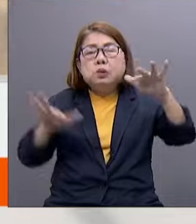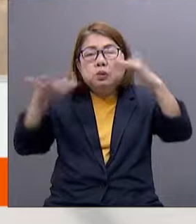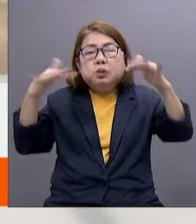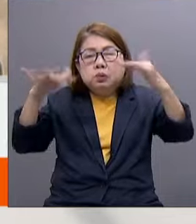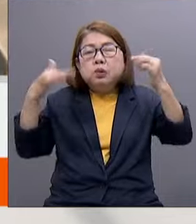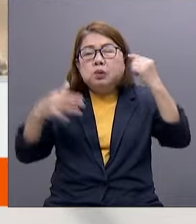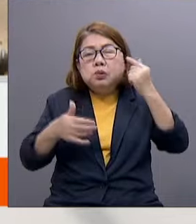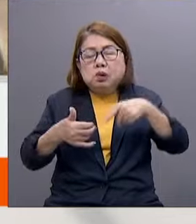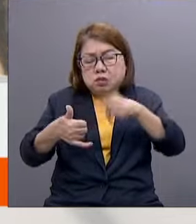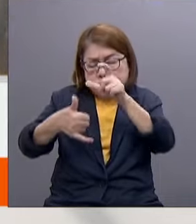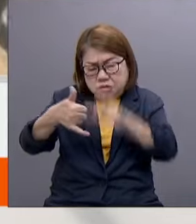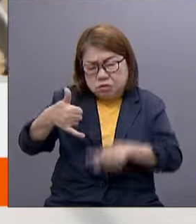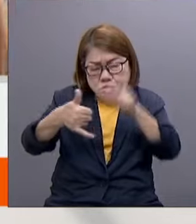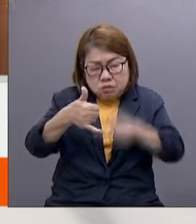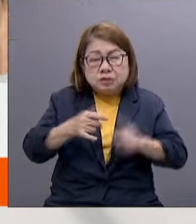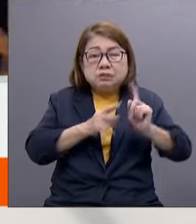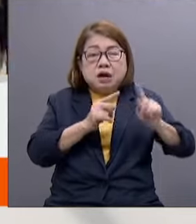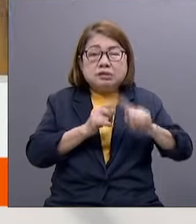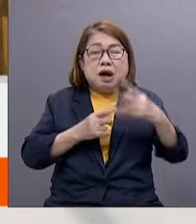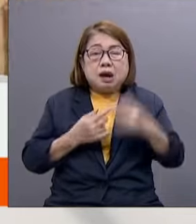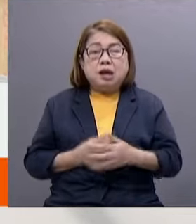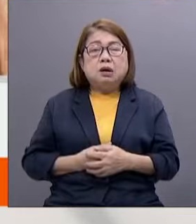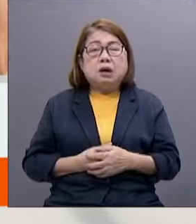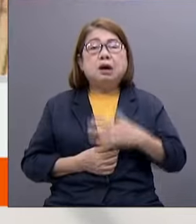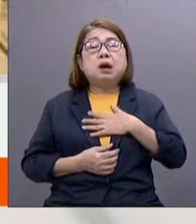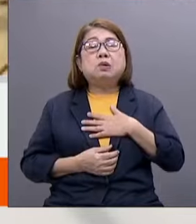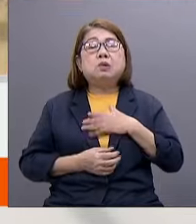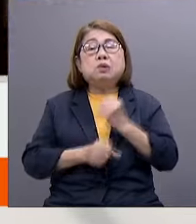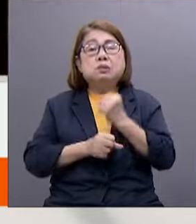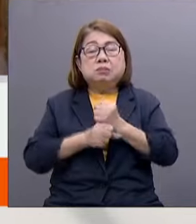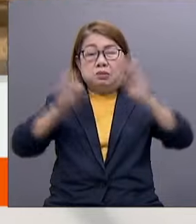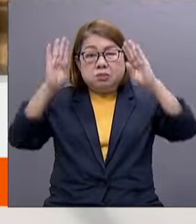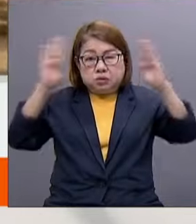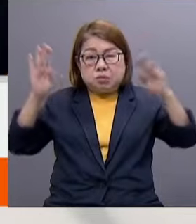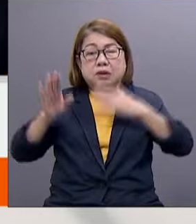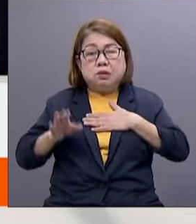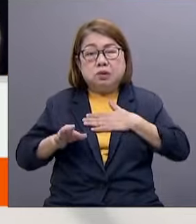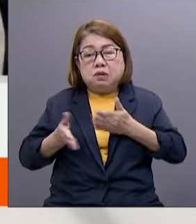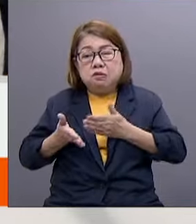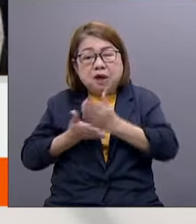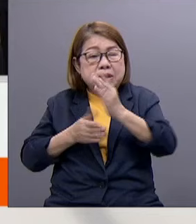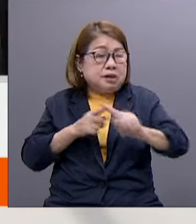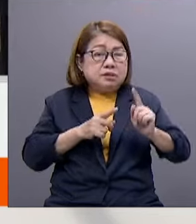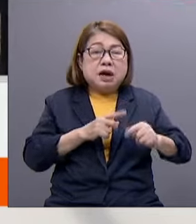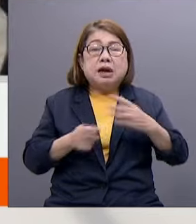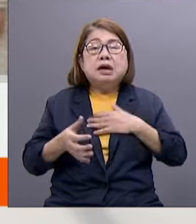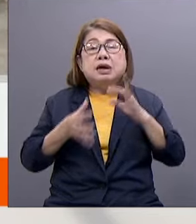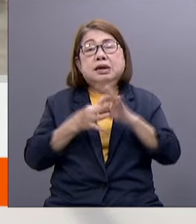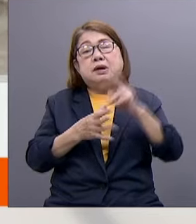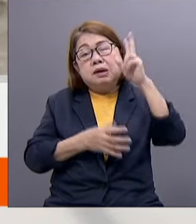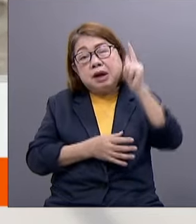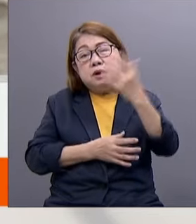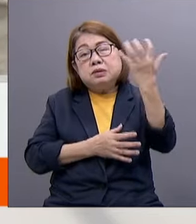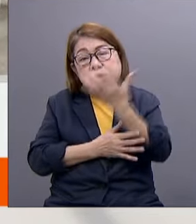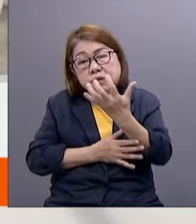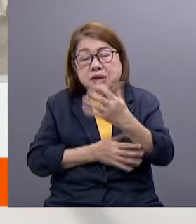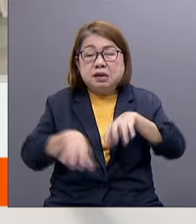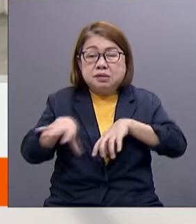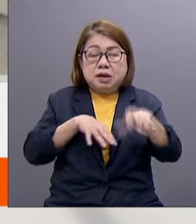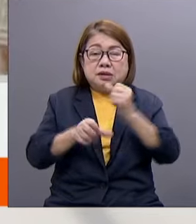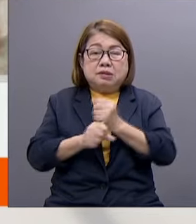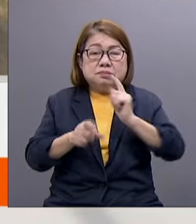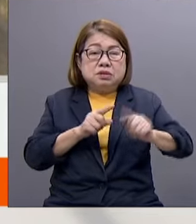ประวัติดูโปรไฟล์อ้าวเราก็ทำงานมีประสบการณ ์ ทุกแขนงของสื่องานบริหารสื่อ